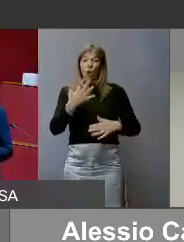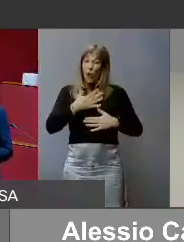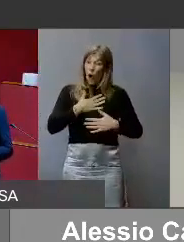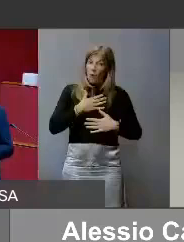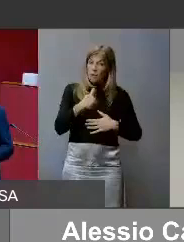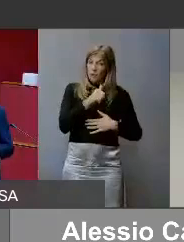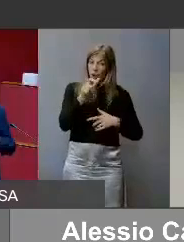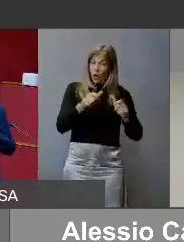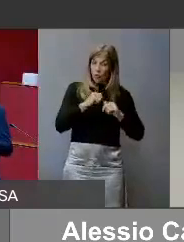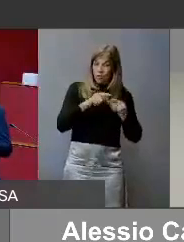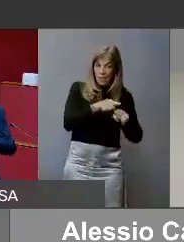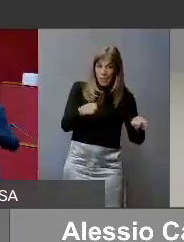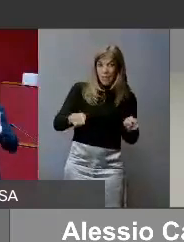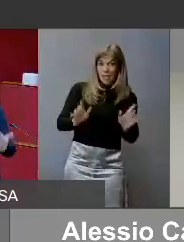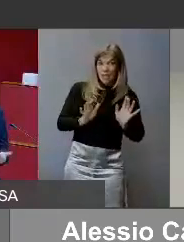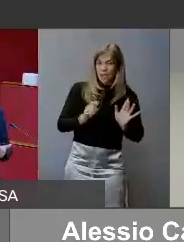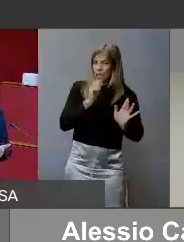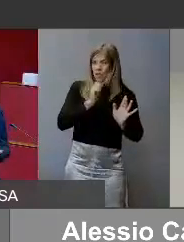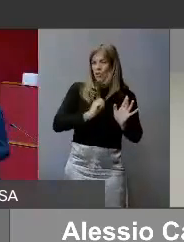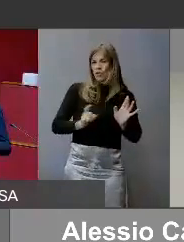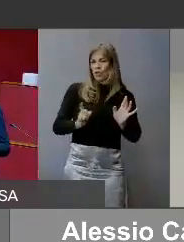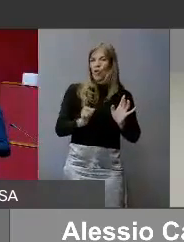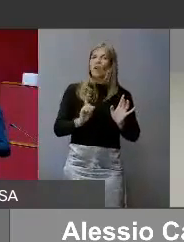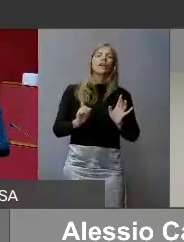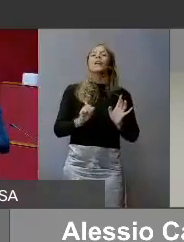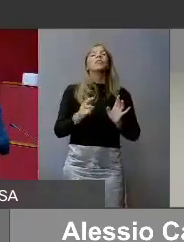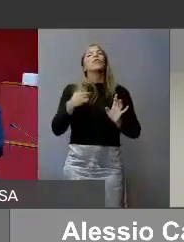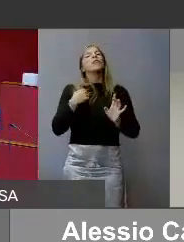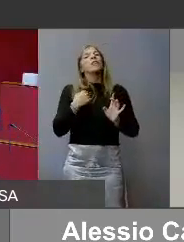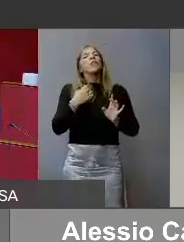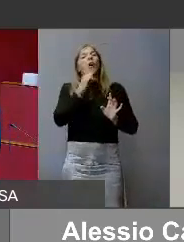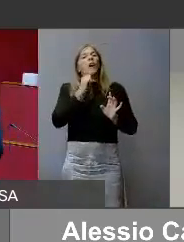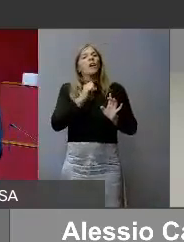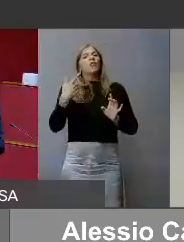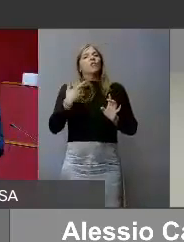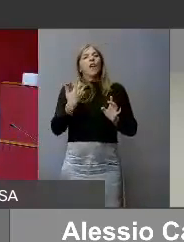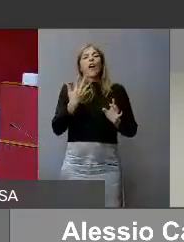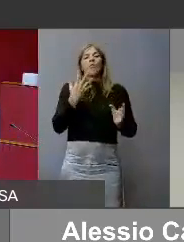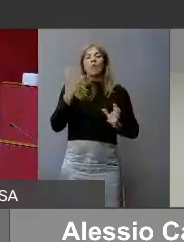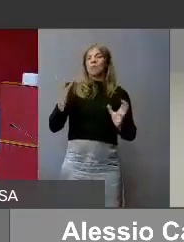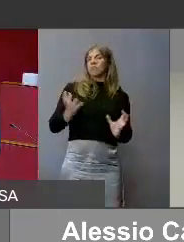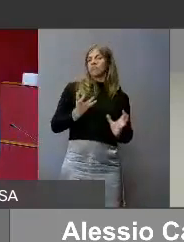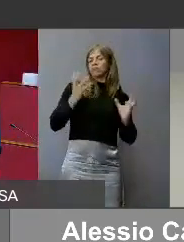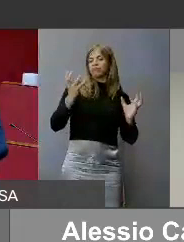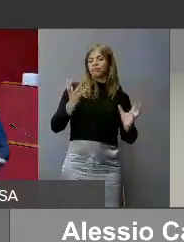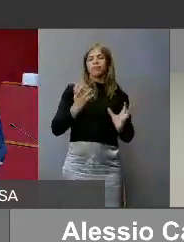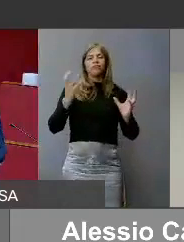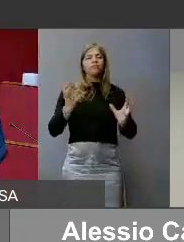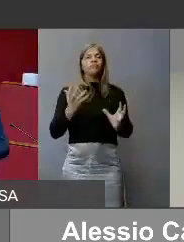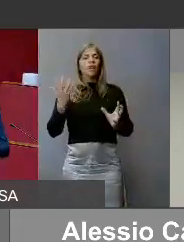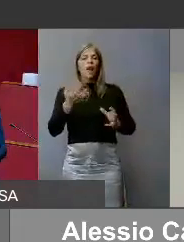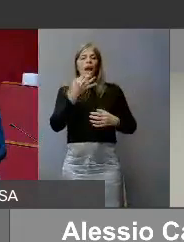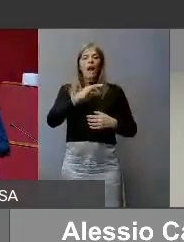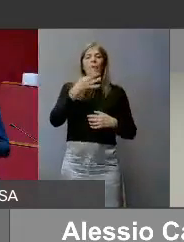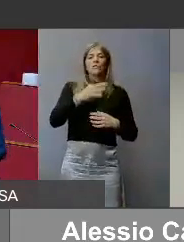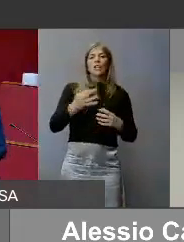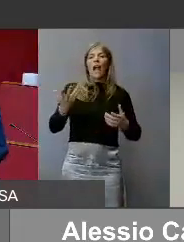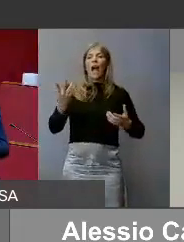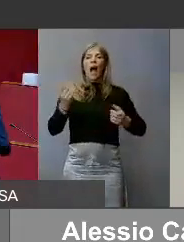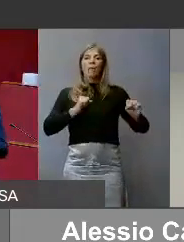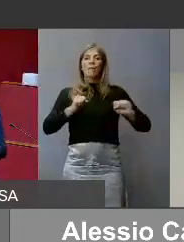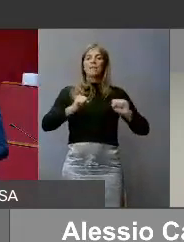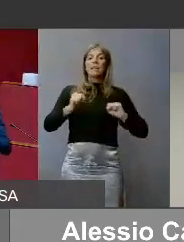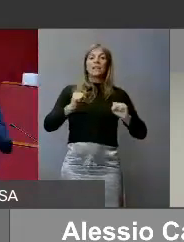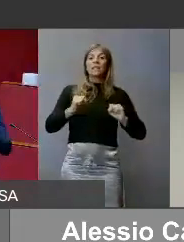penso che ci sia una diciamo presunzione di capacità amministrativa che i numeri dimostrano non esserci purtroppo in questa